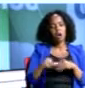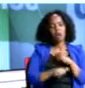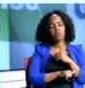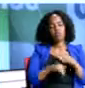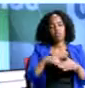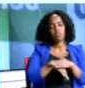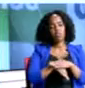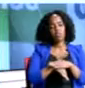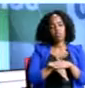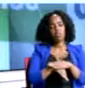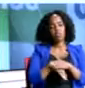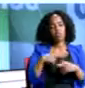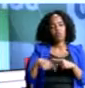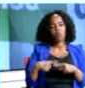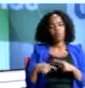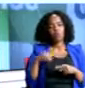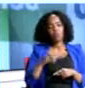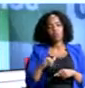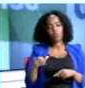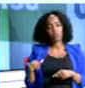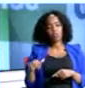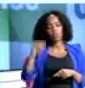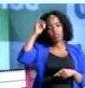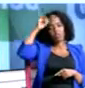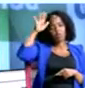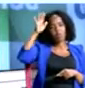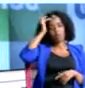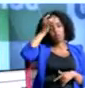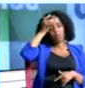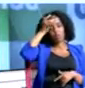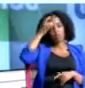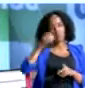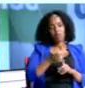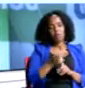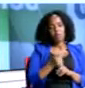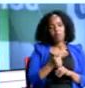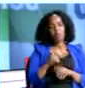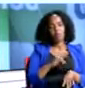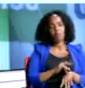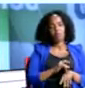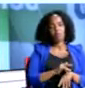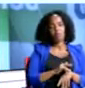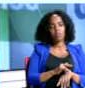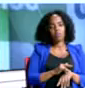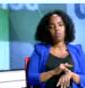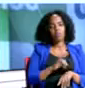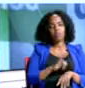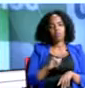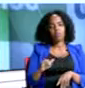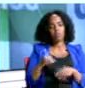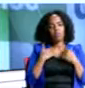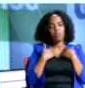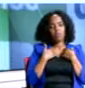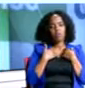afu namoni yurak kasi namni tibwe kana atin kabami. Yuka mellato ak kasi kabami. Jada me